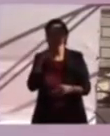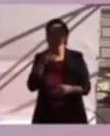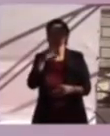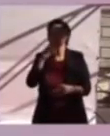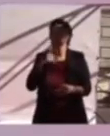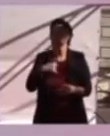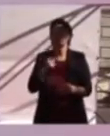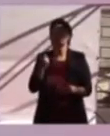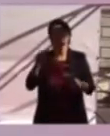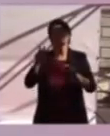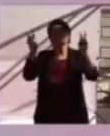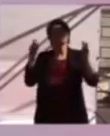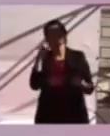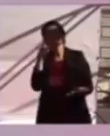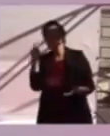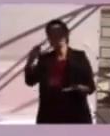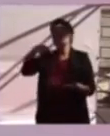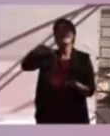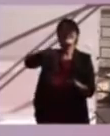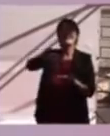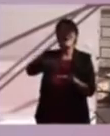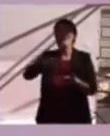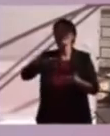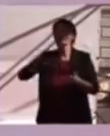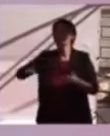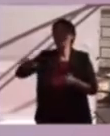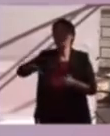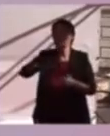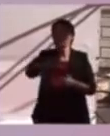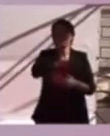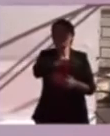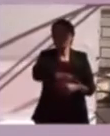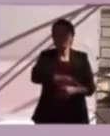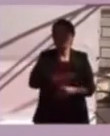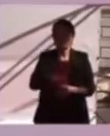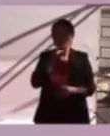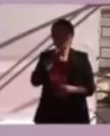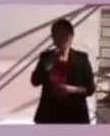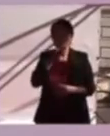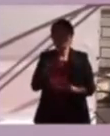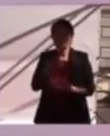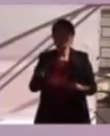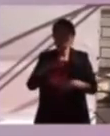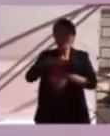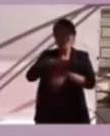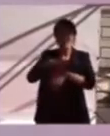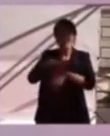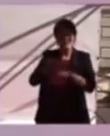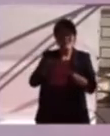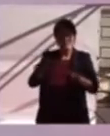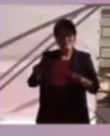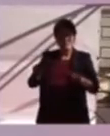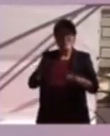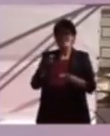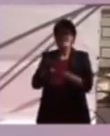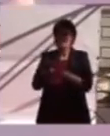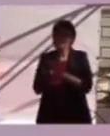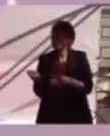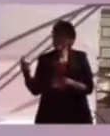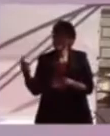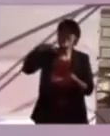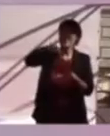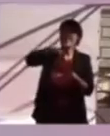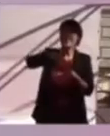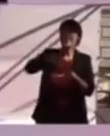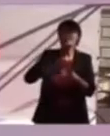territorio noi ad esempio come genere stia dicendo che i medici di base dovrebbero in prospettiva tornare a essere dipendenti del servizio non corre di